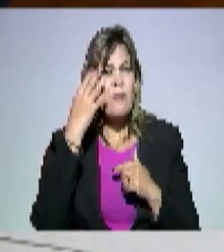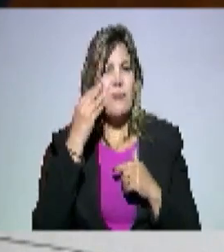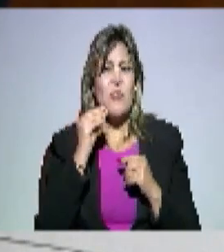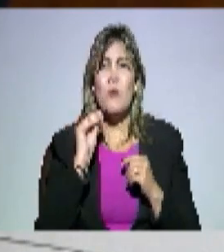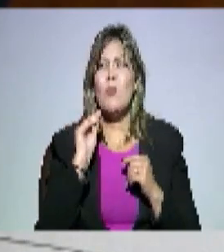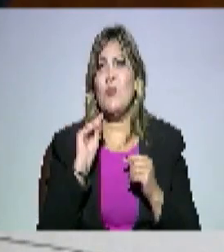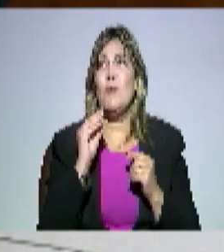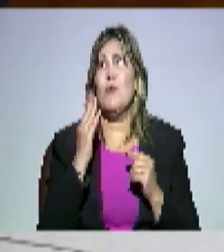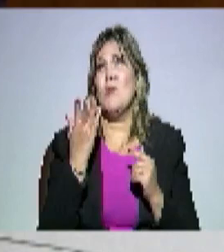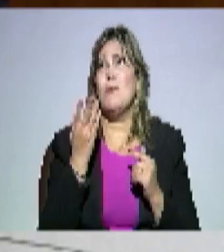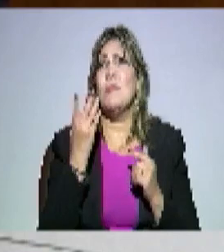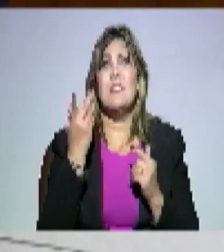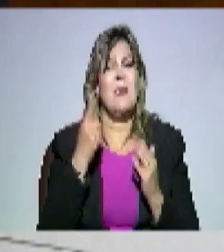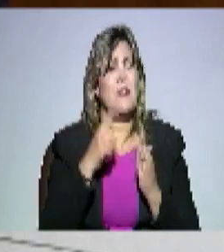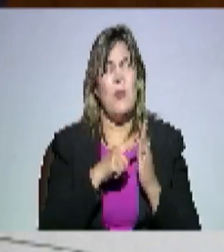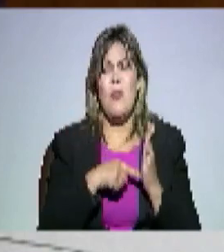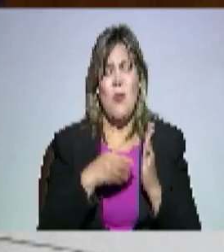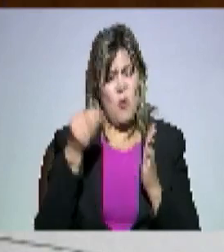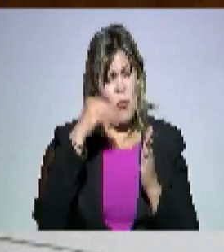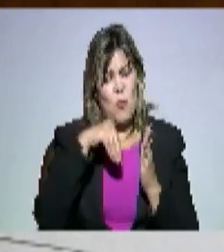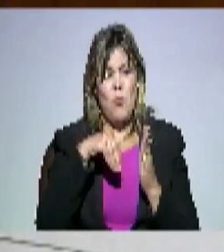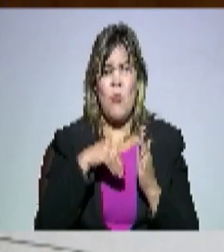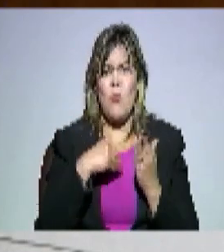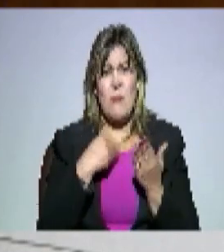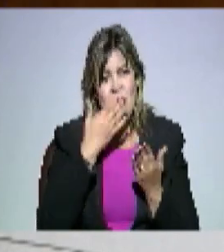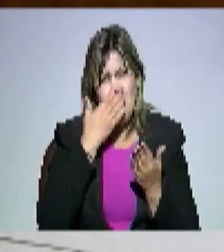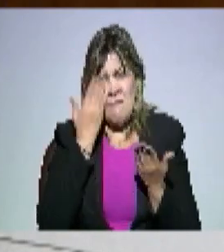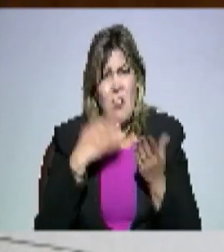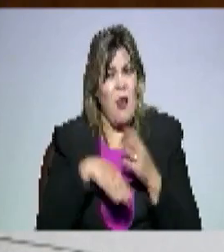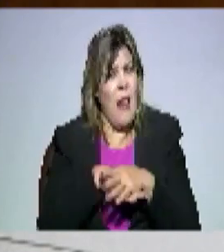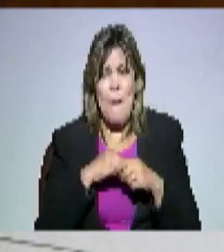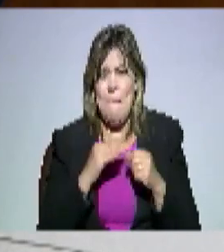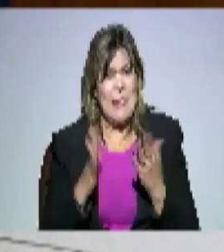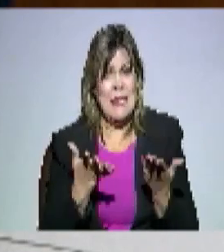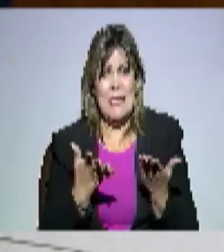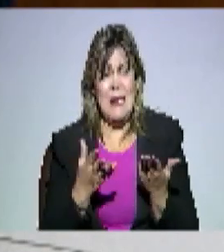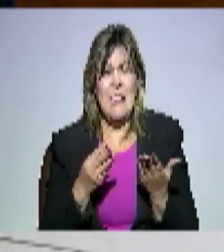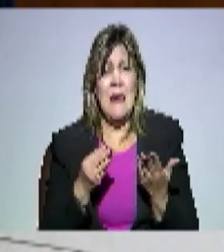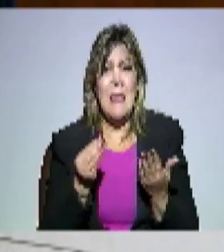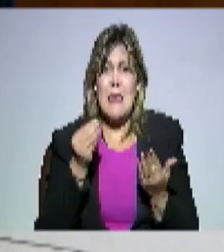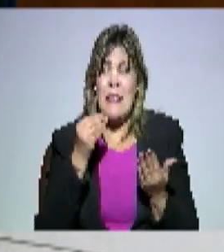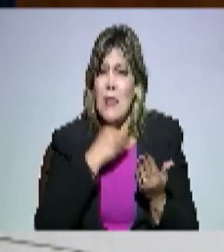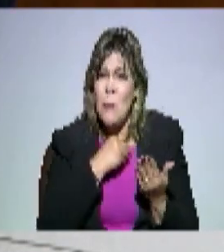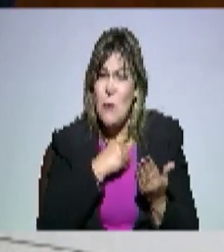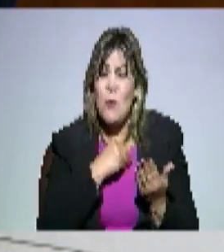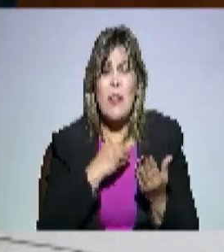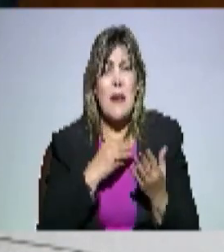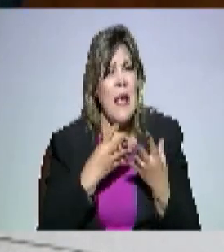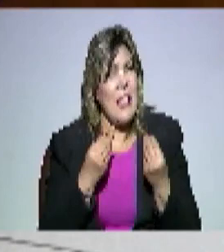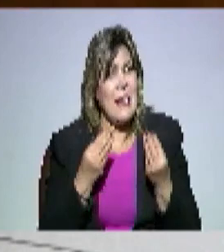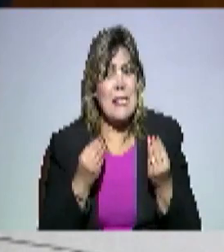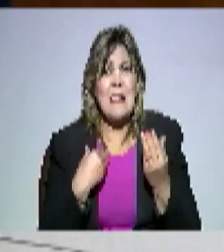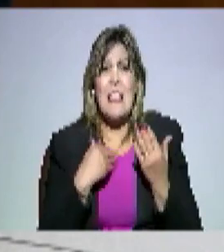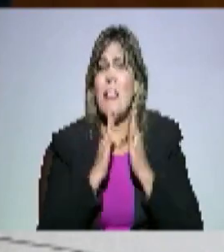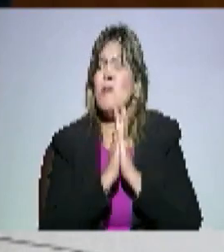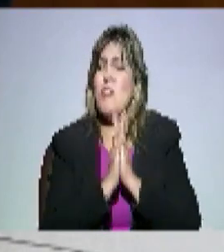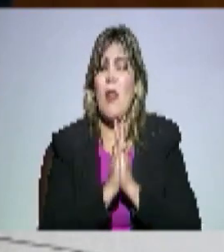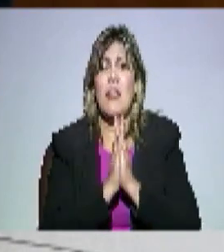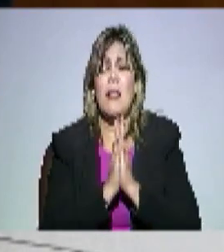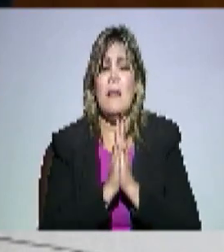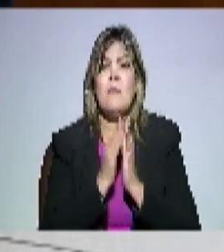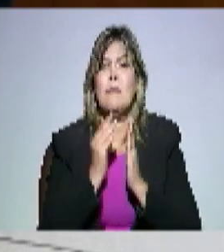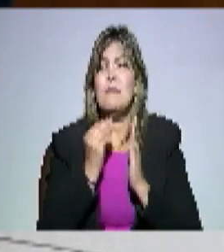له يا رب انت مدينا وصايا احنا مش عارفين نتنفس ازاي بتدينا وصايا ان احنا نصلي